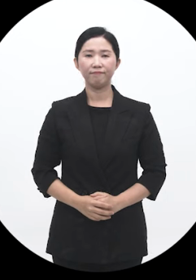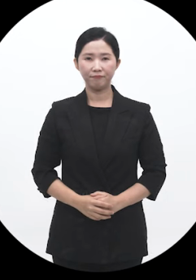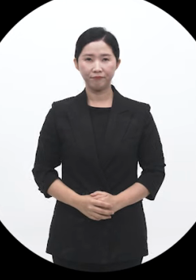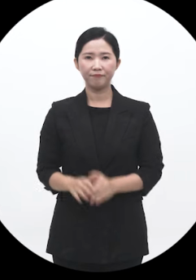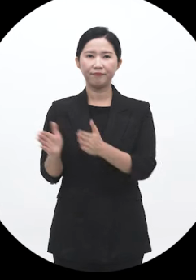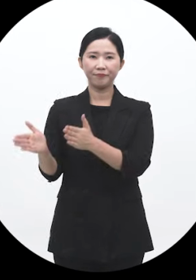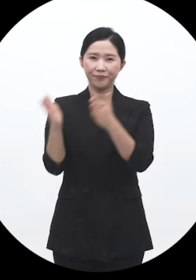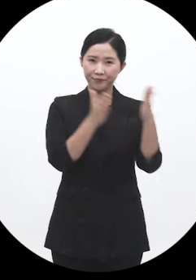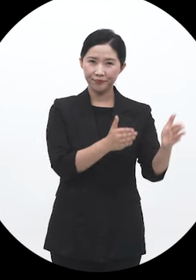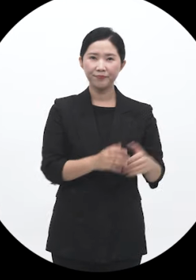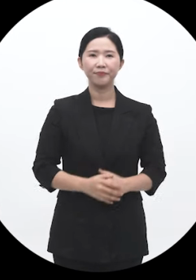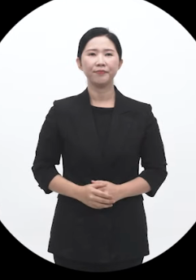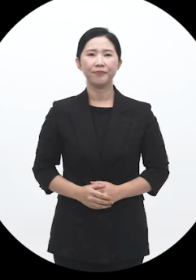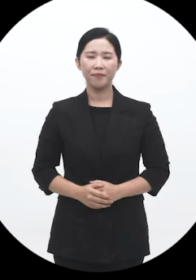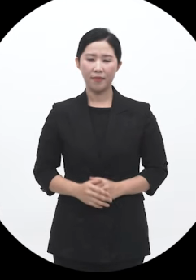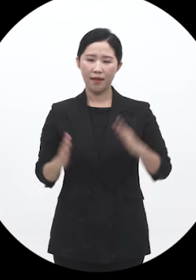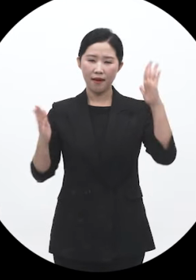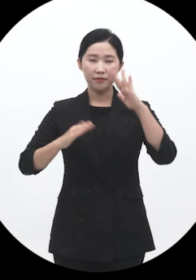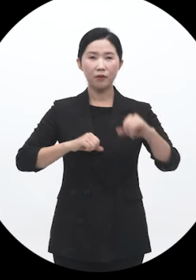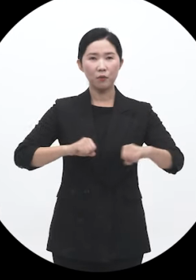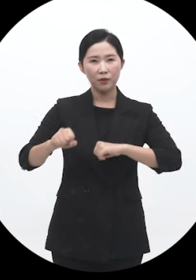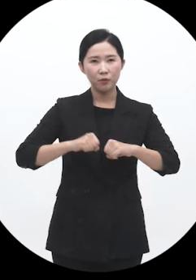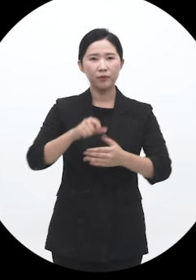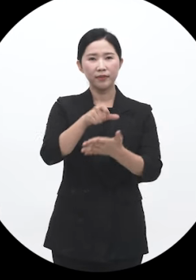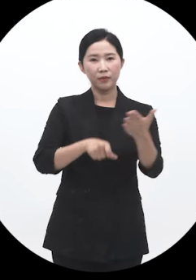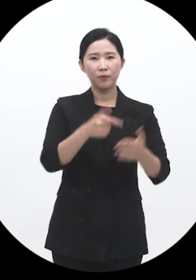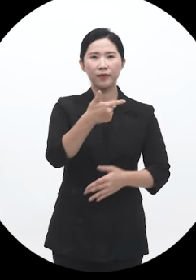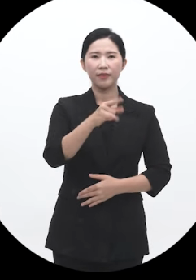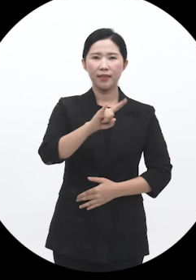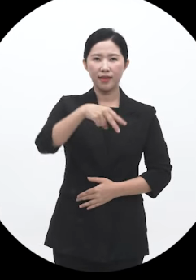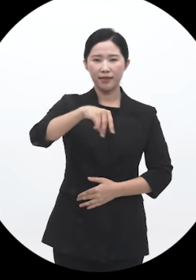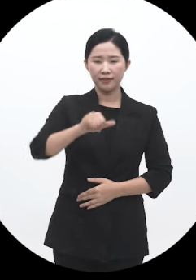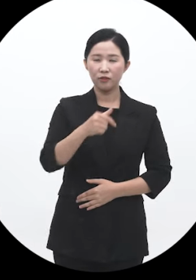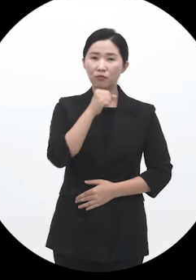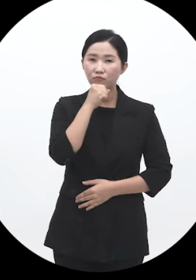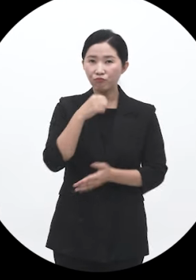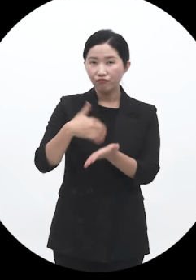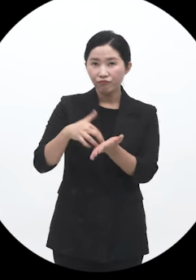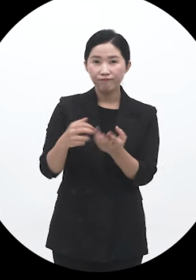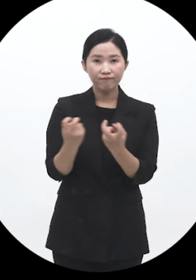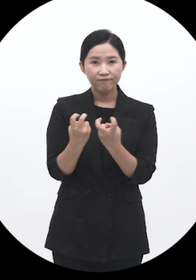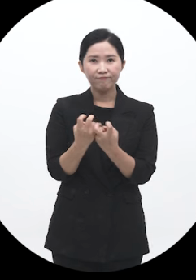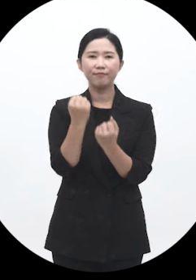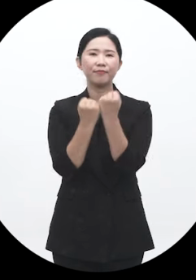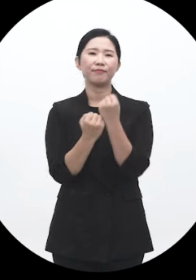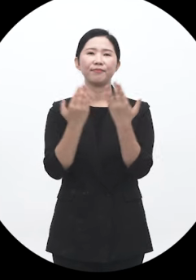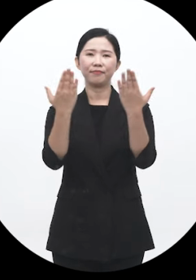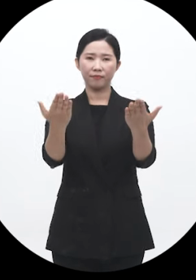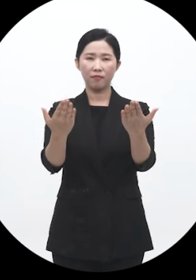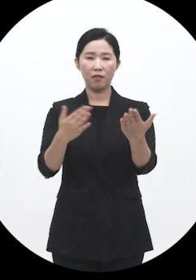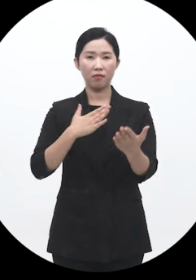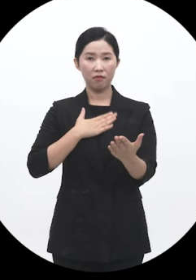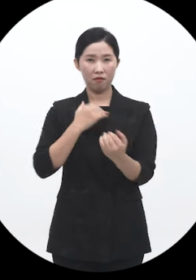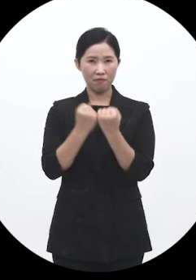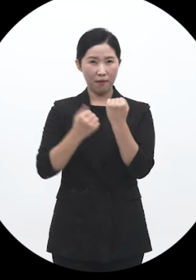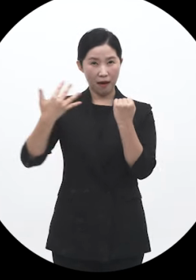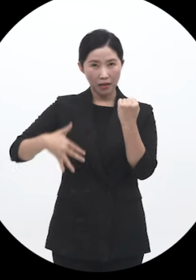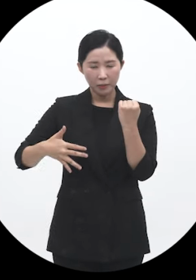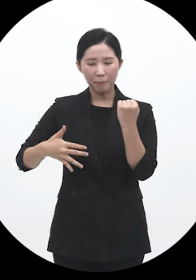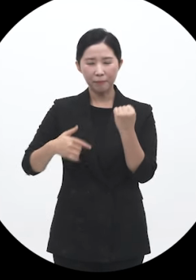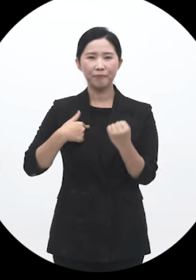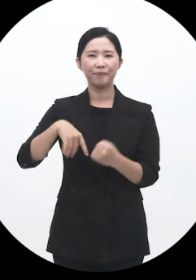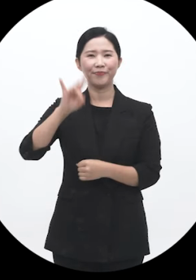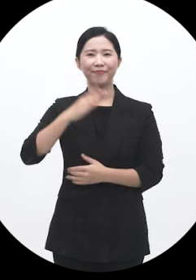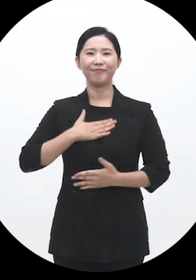다음은 학생부 교과 전형의 학생부 반영 방법입니다. 앞에서 설명하지 않은 부분을 중심으로